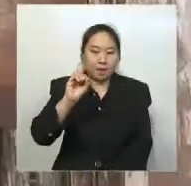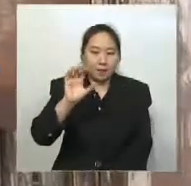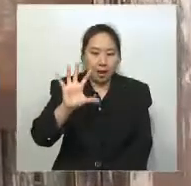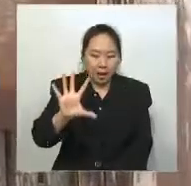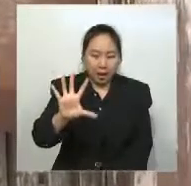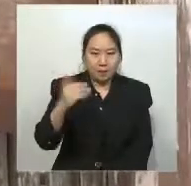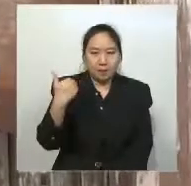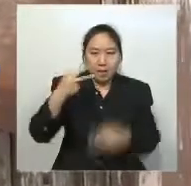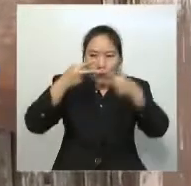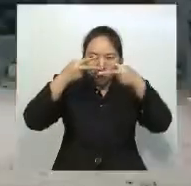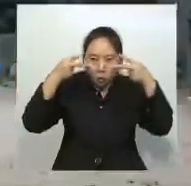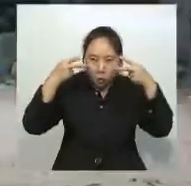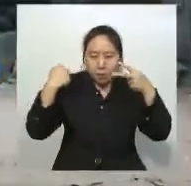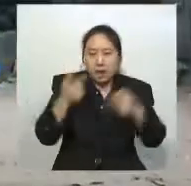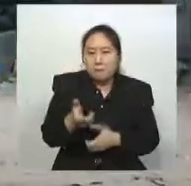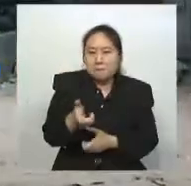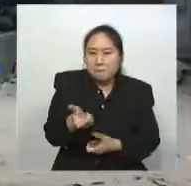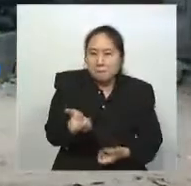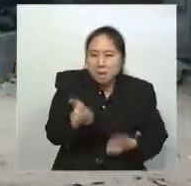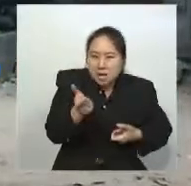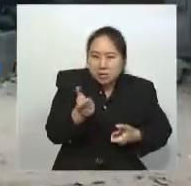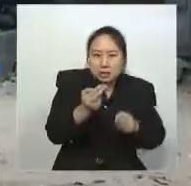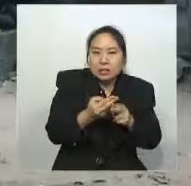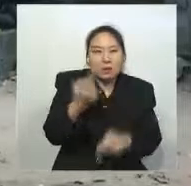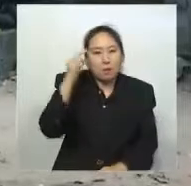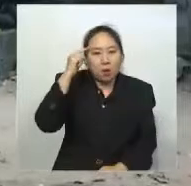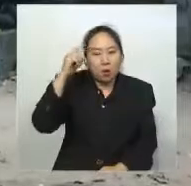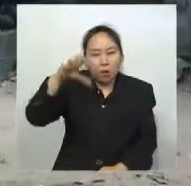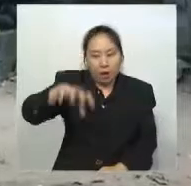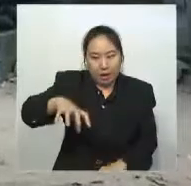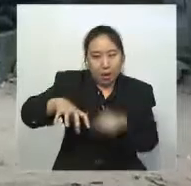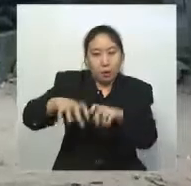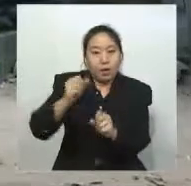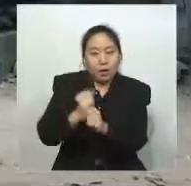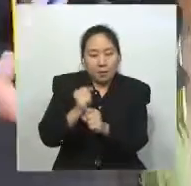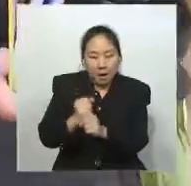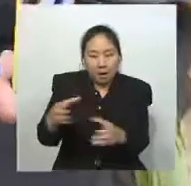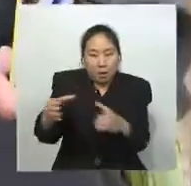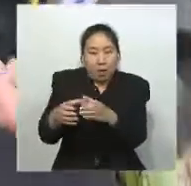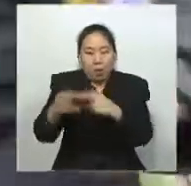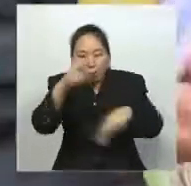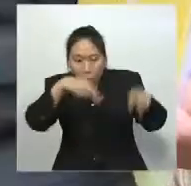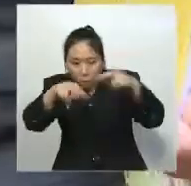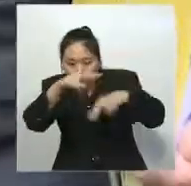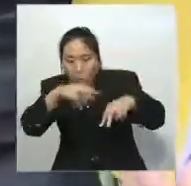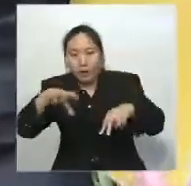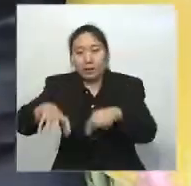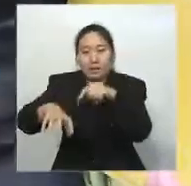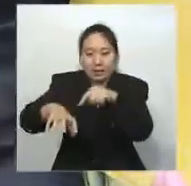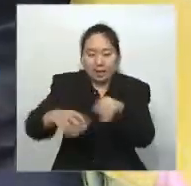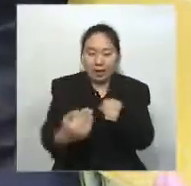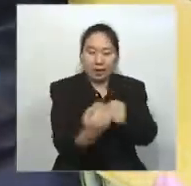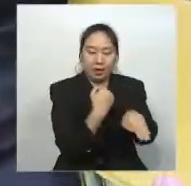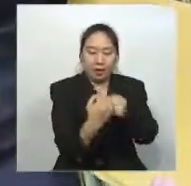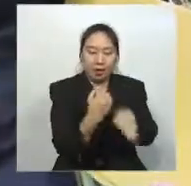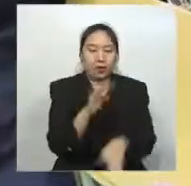21:55 นะคะที่มีคนร้ายที่ใช้อาวุธปืนไม่ทราบชนิดและขนาดยิงฐานปฏิบัติการชุดคุ้มครองตำบลกรงปีนังซึ่งตั้งอยู่ริม